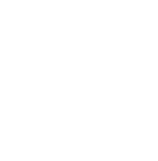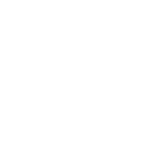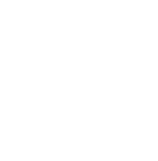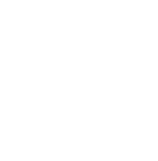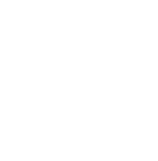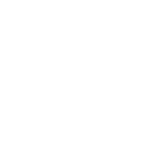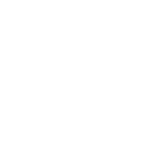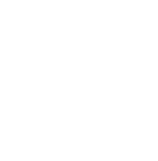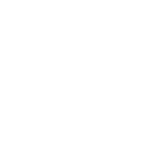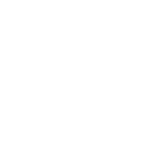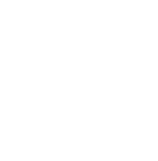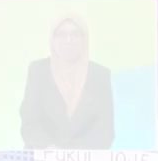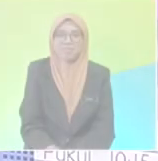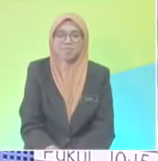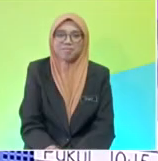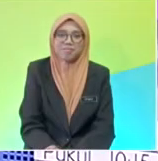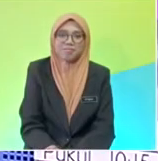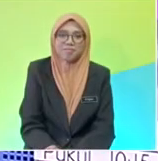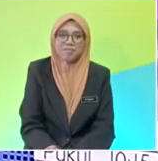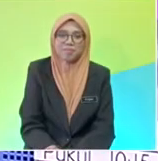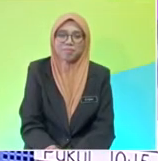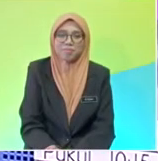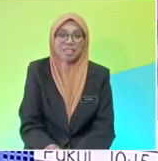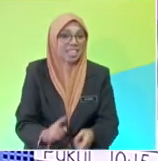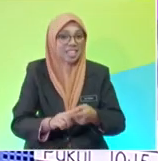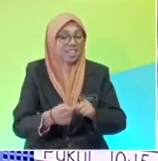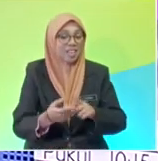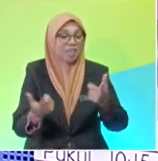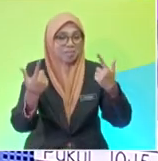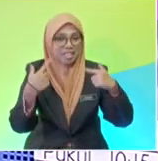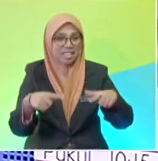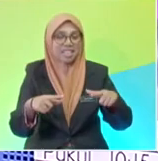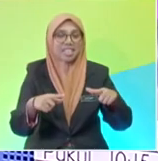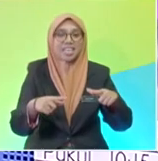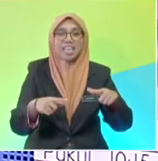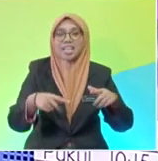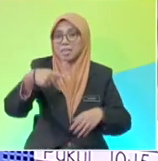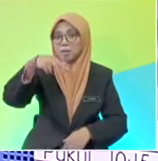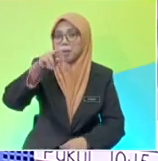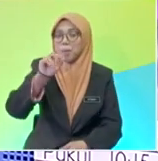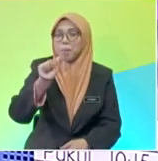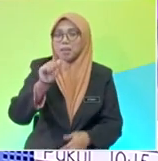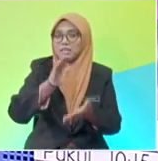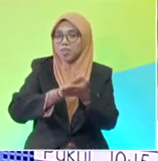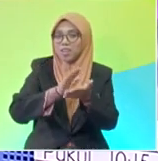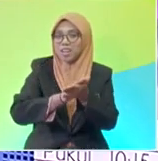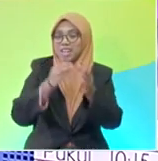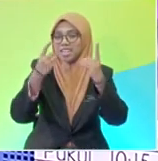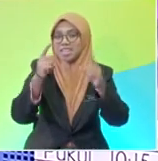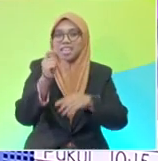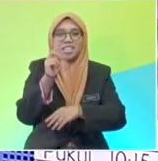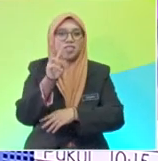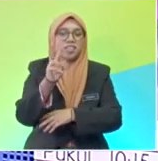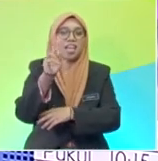TV KPM. Baik kawan-kawan, kembali dalam slot prasekolah di Didik TV KPM. Hari